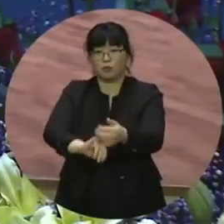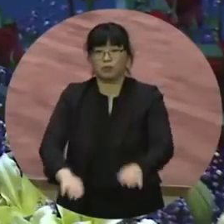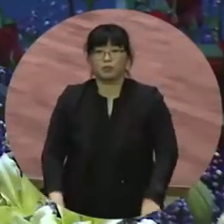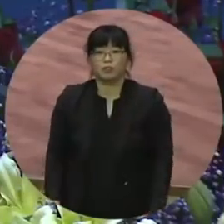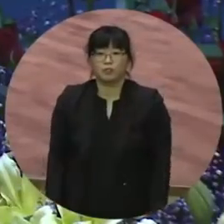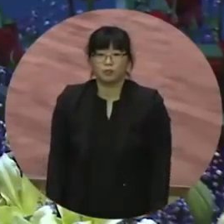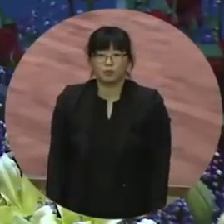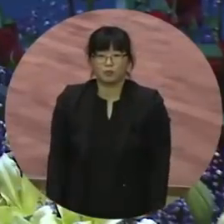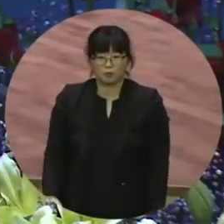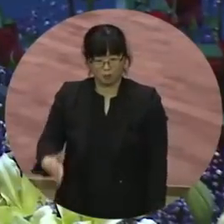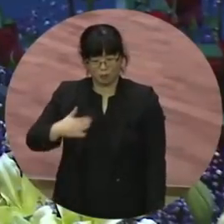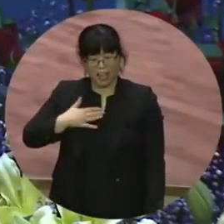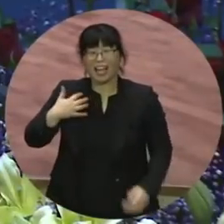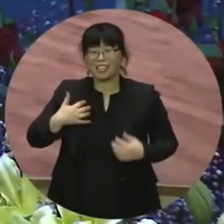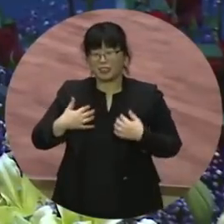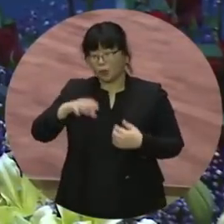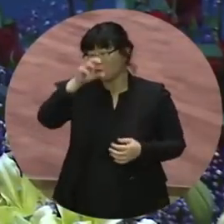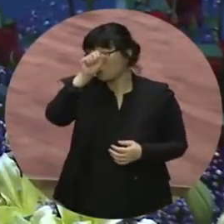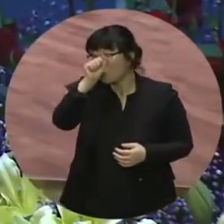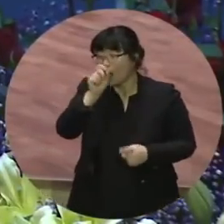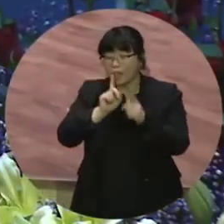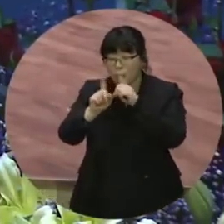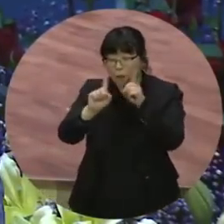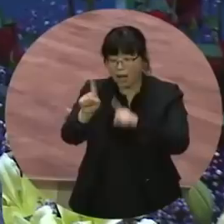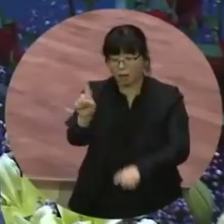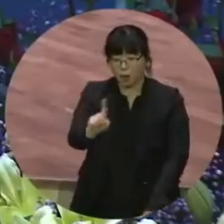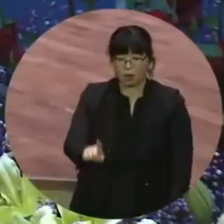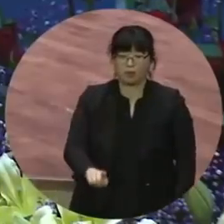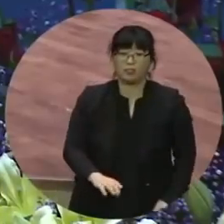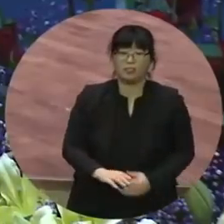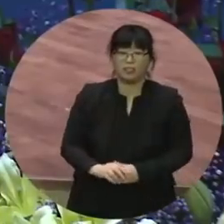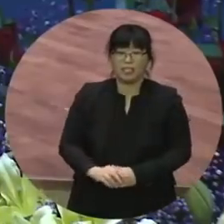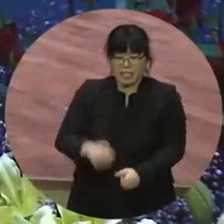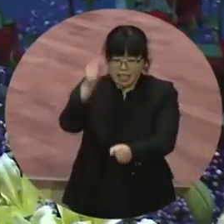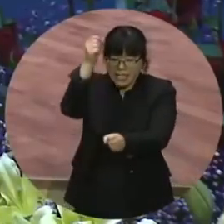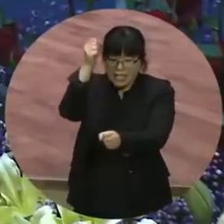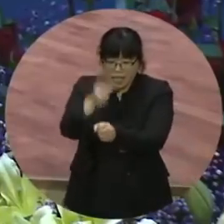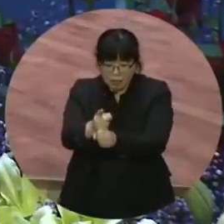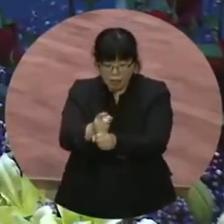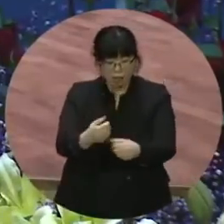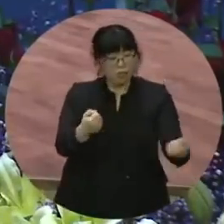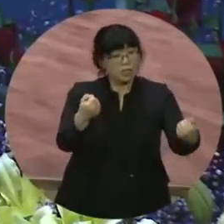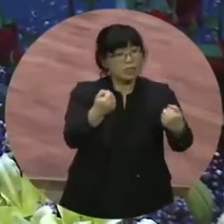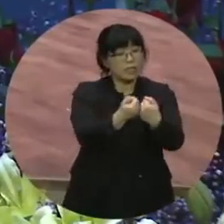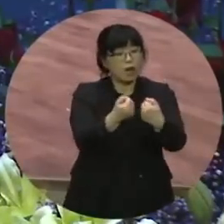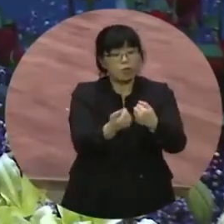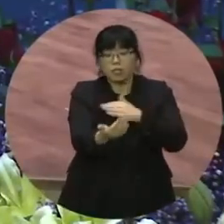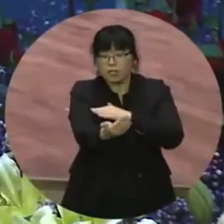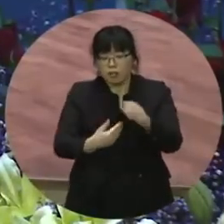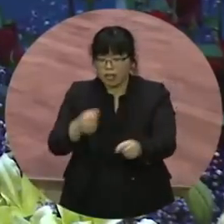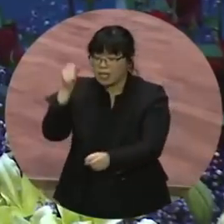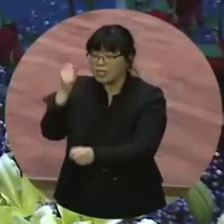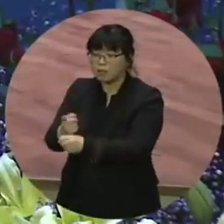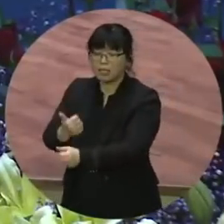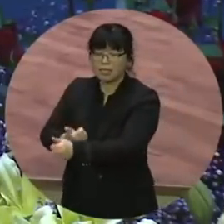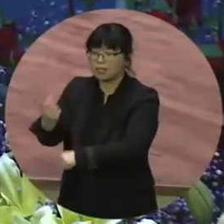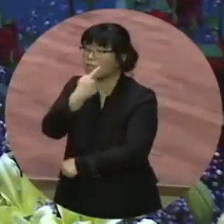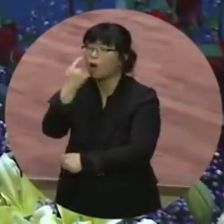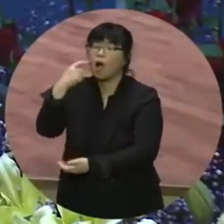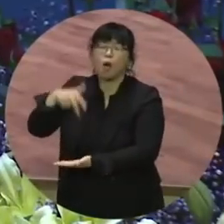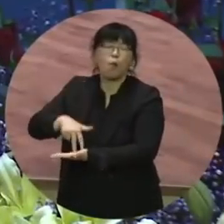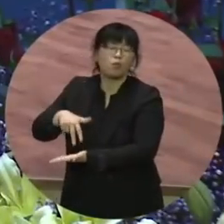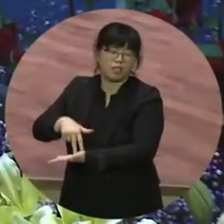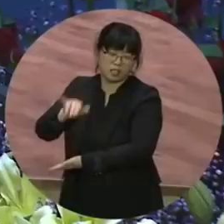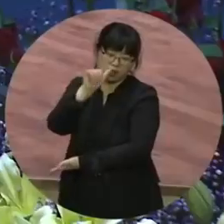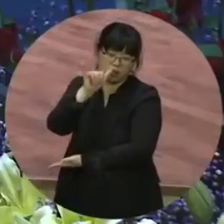빅토리 비포 파이트. 아멘. 이미 싸우기 전에 승리해놓고 싸우는 거예요. 이게